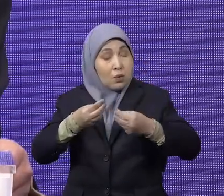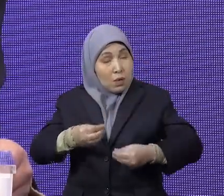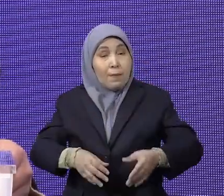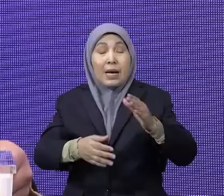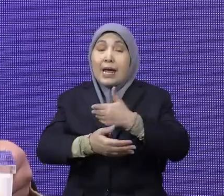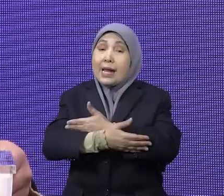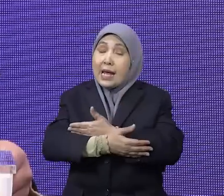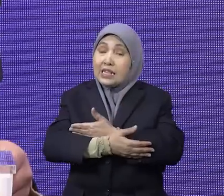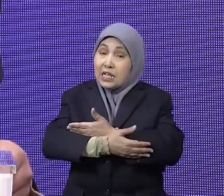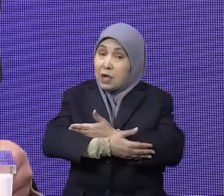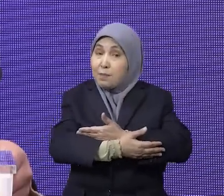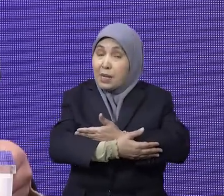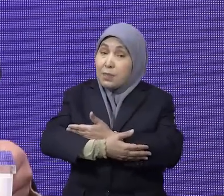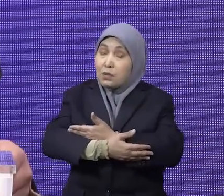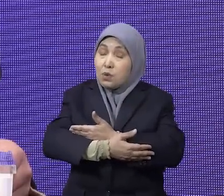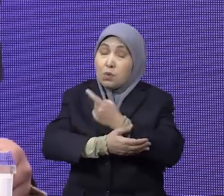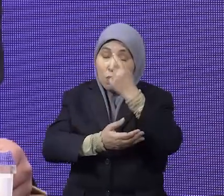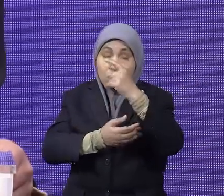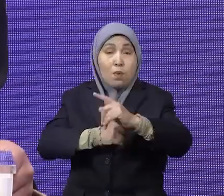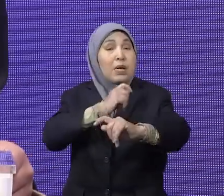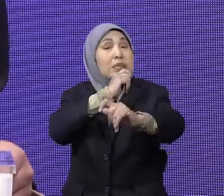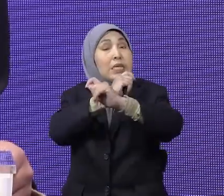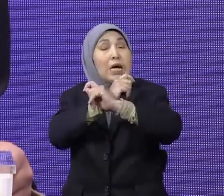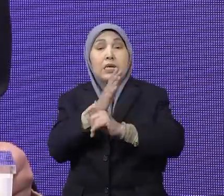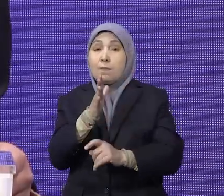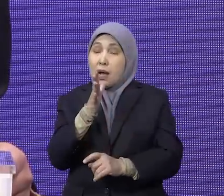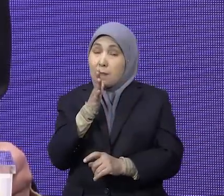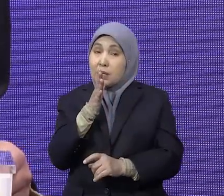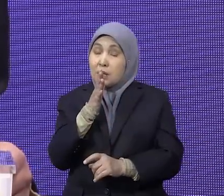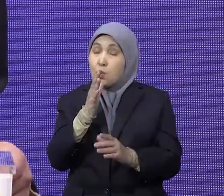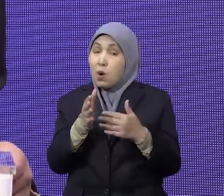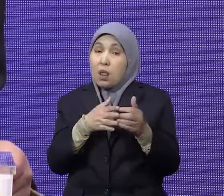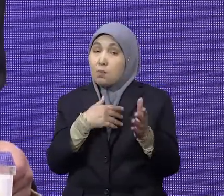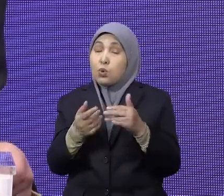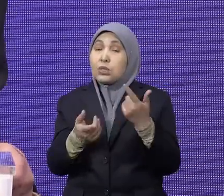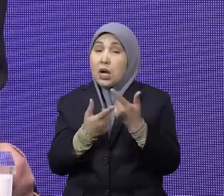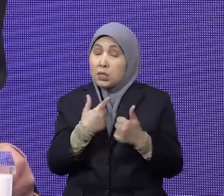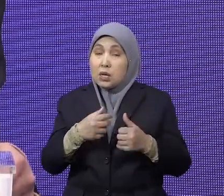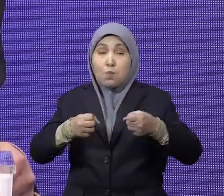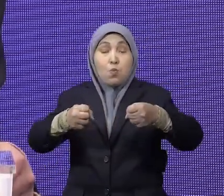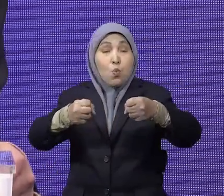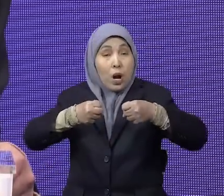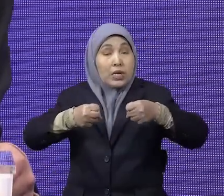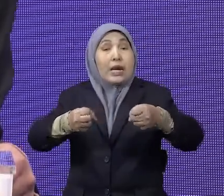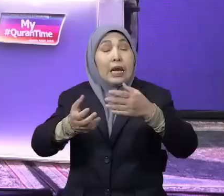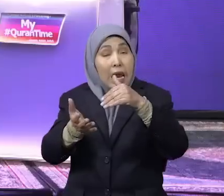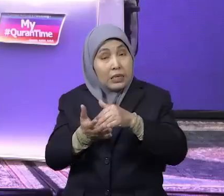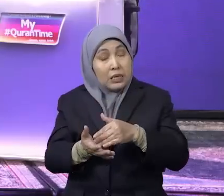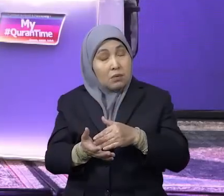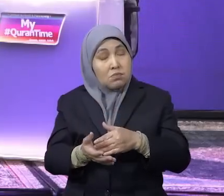memberikan kurnia kepada anaknya yang baik ini untuk mempertahankan ibunya walaupun daripada buaian